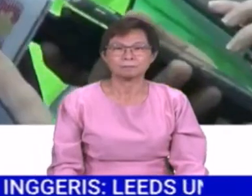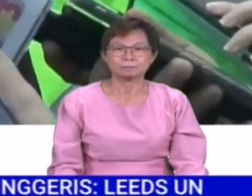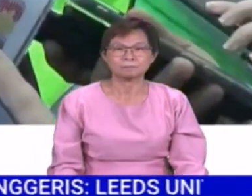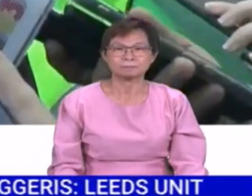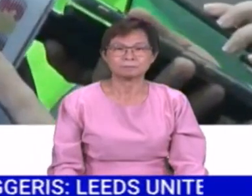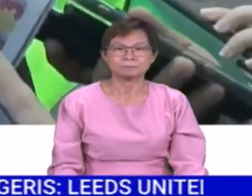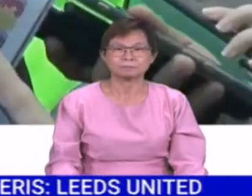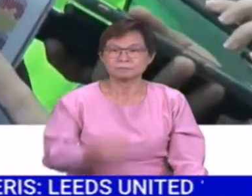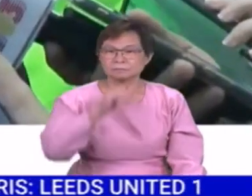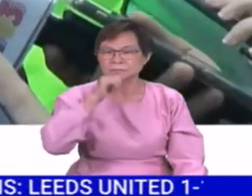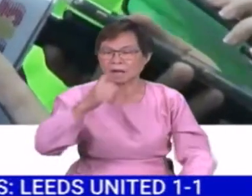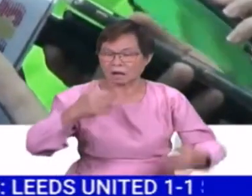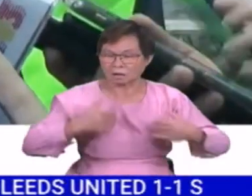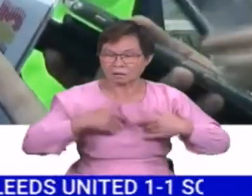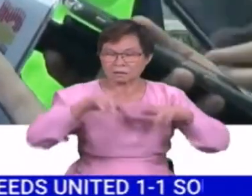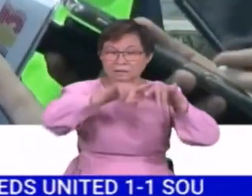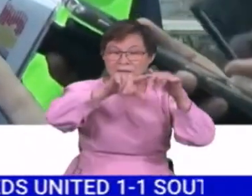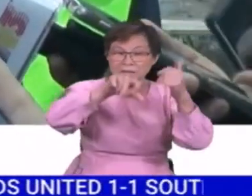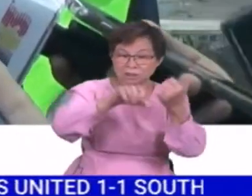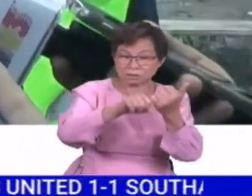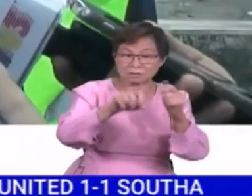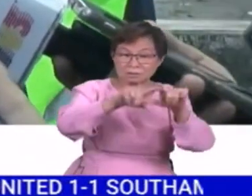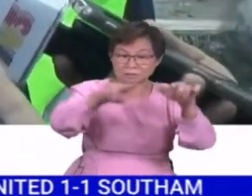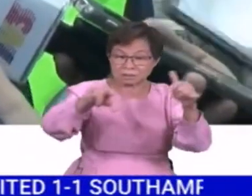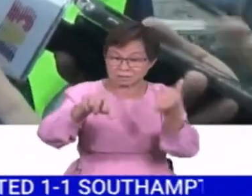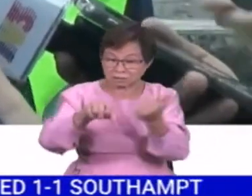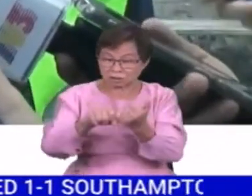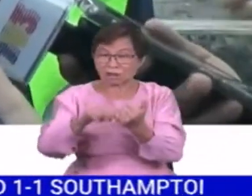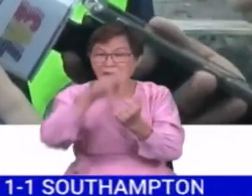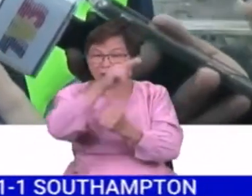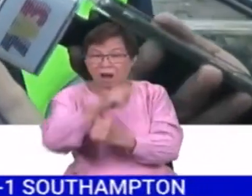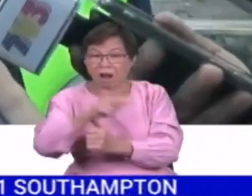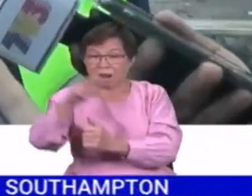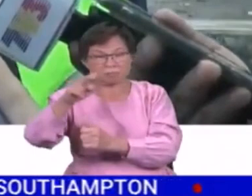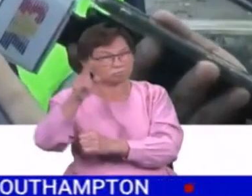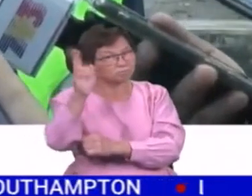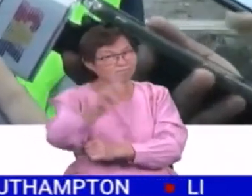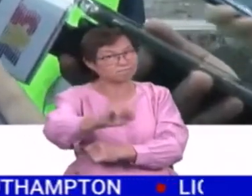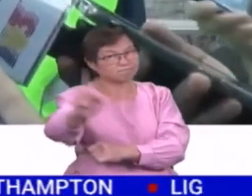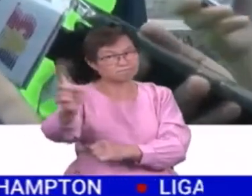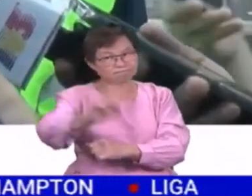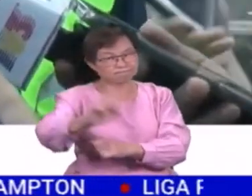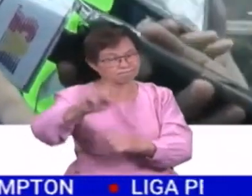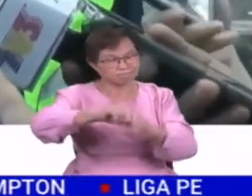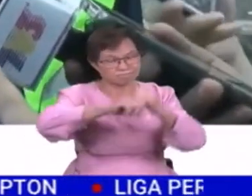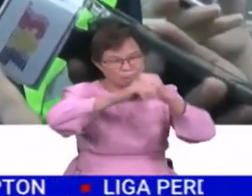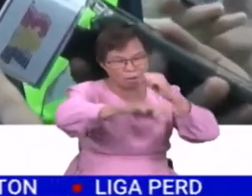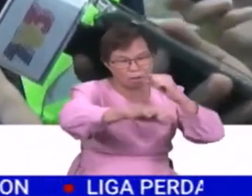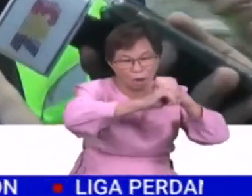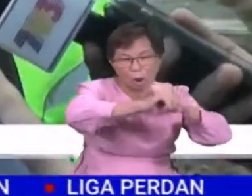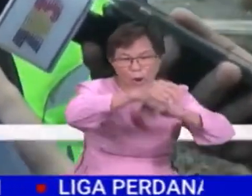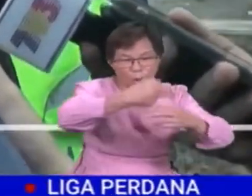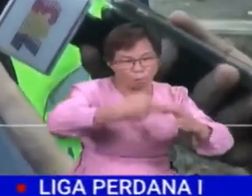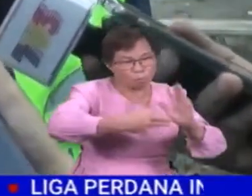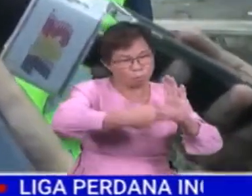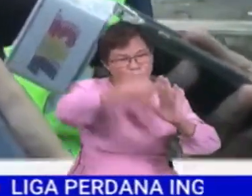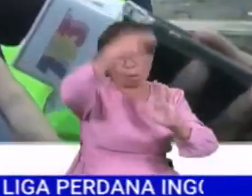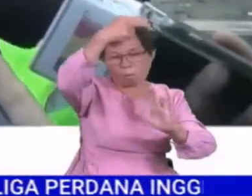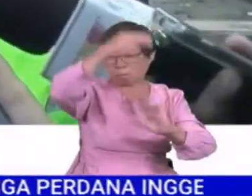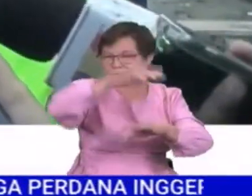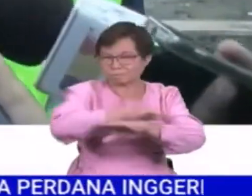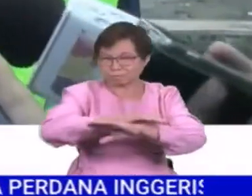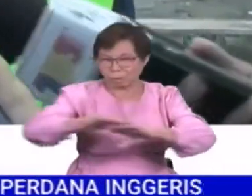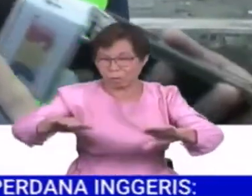Oh Iyan tidak memiliki Jalal larangan periklanan kepada mana-mana hotel mana-mana